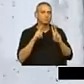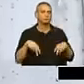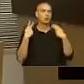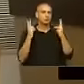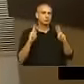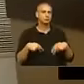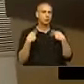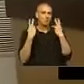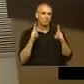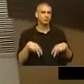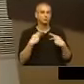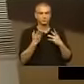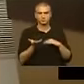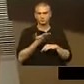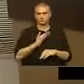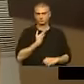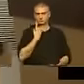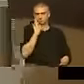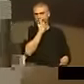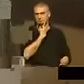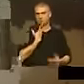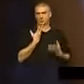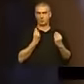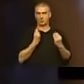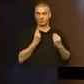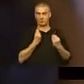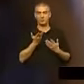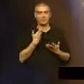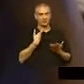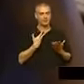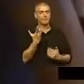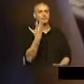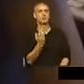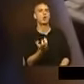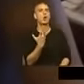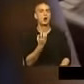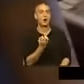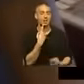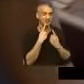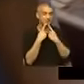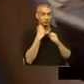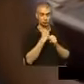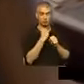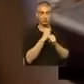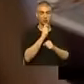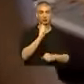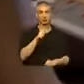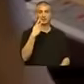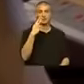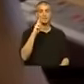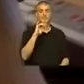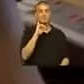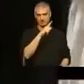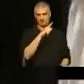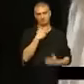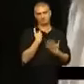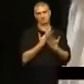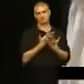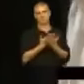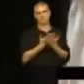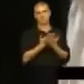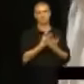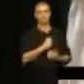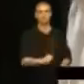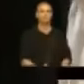שוב ושוב ומעלים הרבה שאלות לידינו הגיעו גם הקלטות מדיון שרחה שופטת פרי המחזקות את העדויות